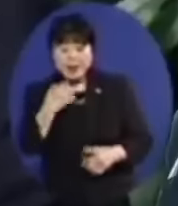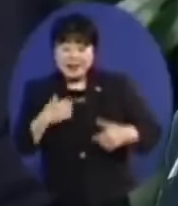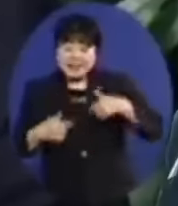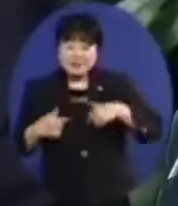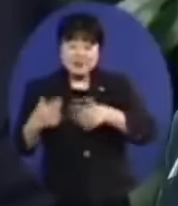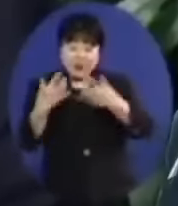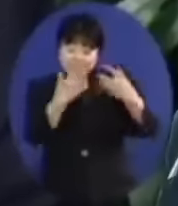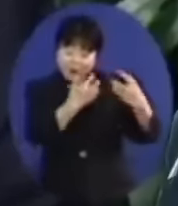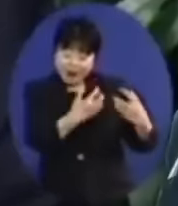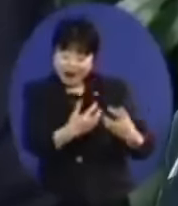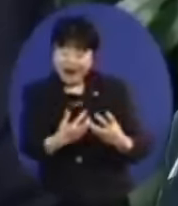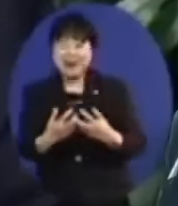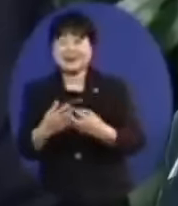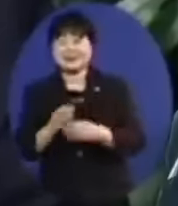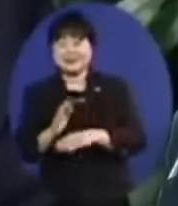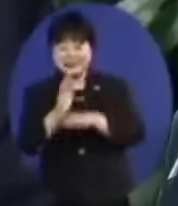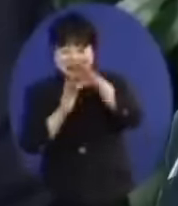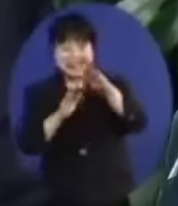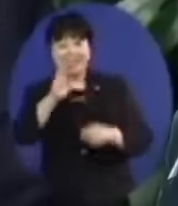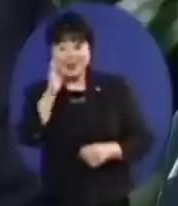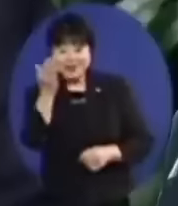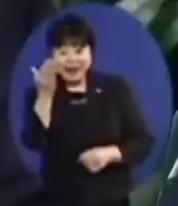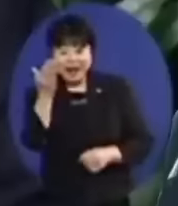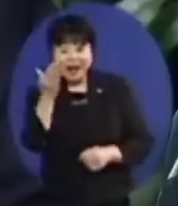기쁨으로 충만하게 되어 있다.